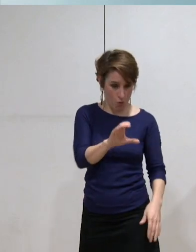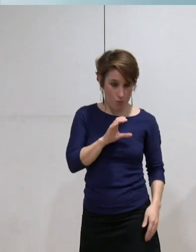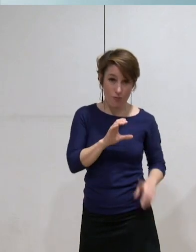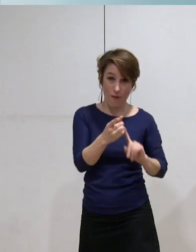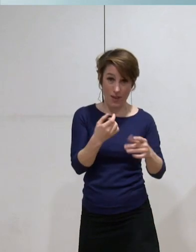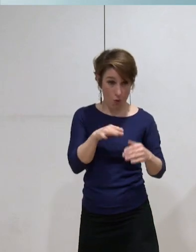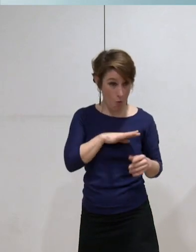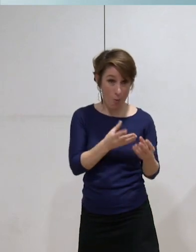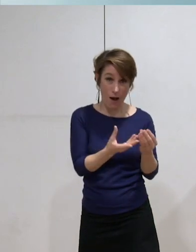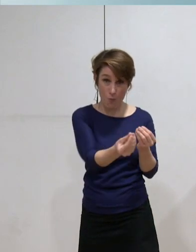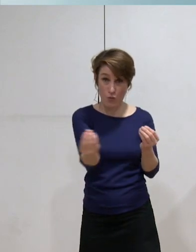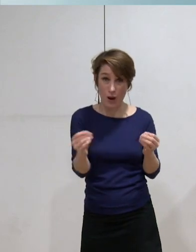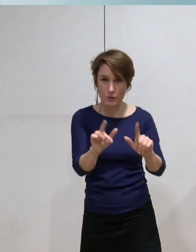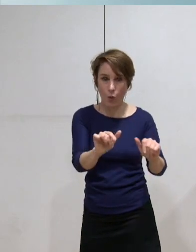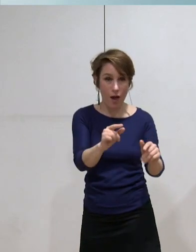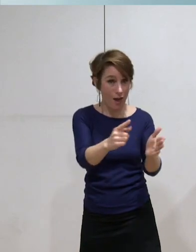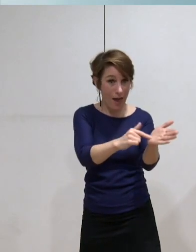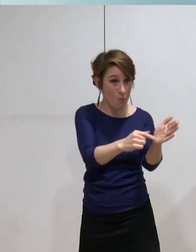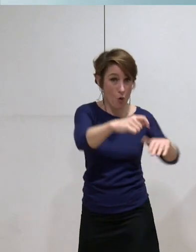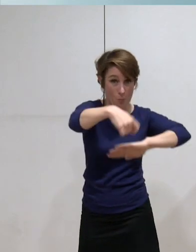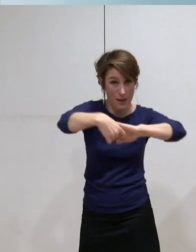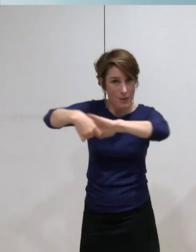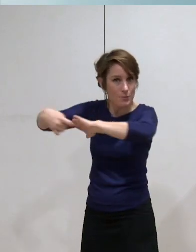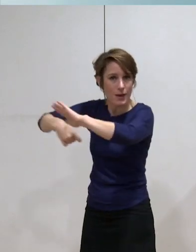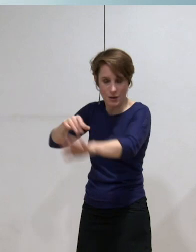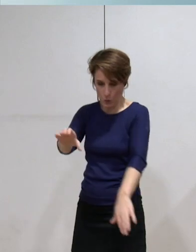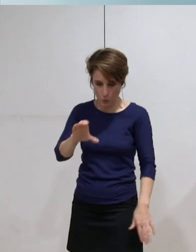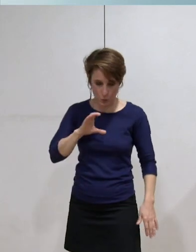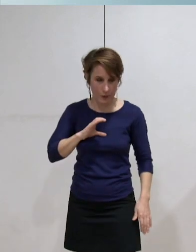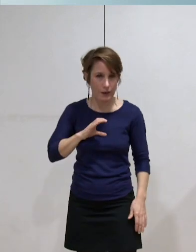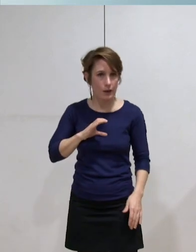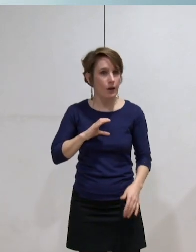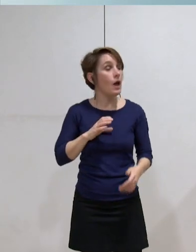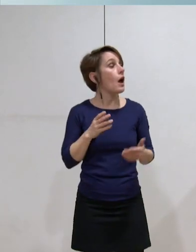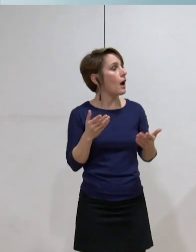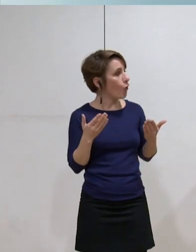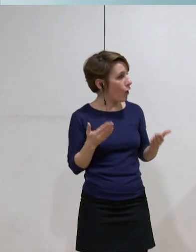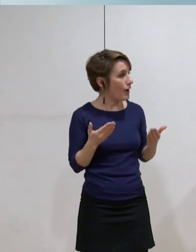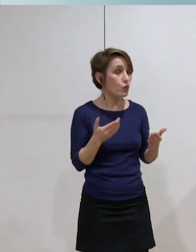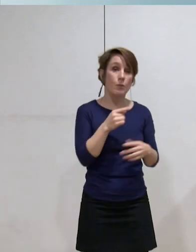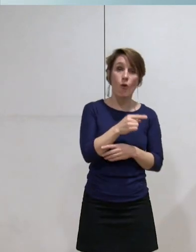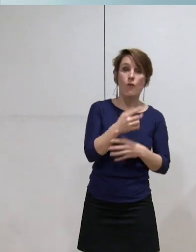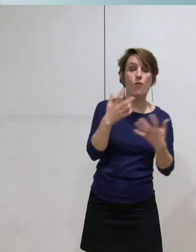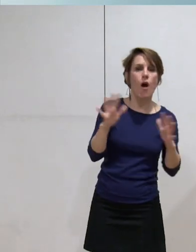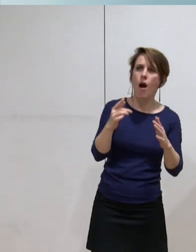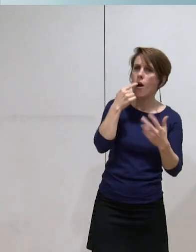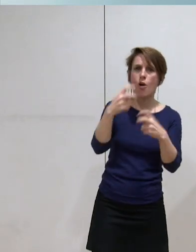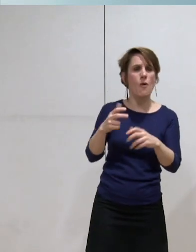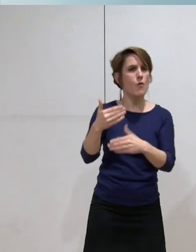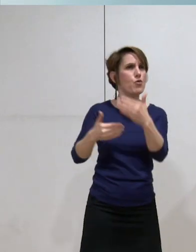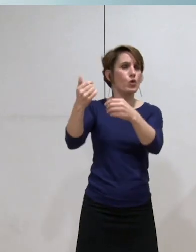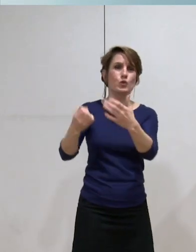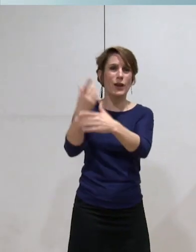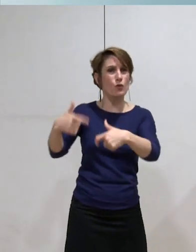ville mais c'est vrai que votre politique actuelle est plutôt d'arrêter les projets urbanistiques plutôt que de